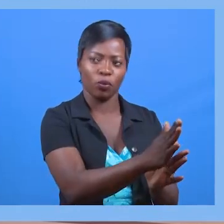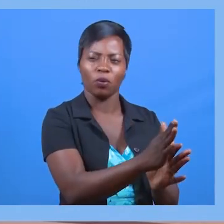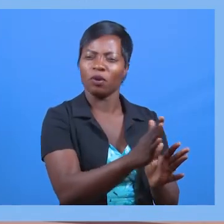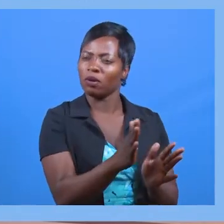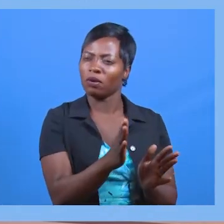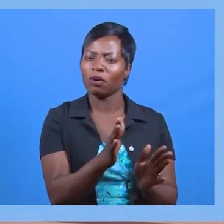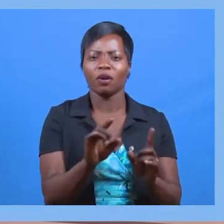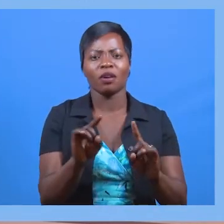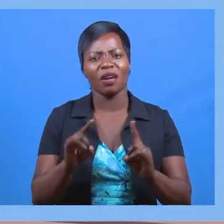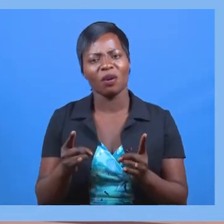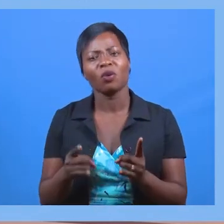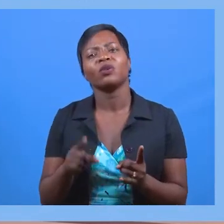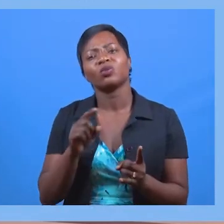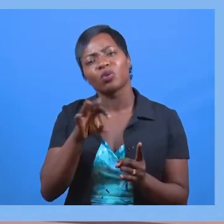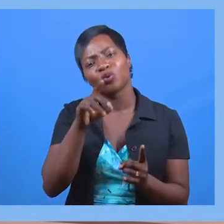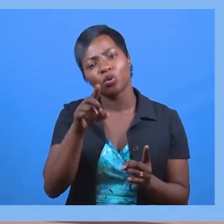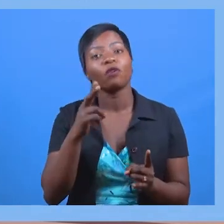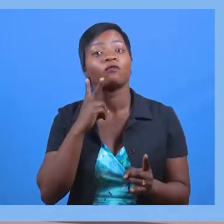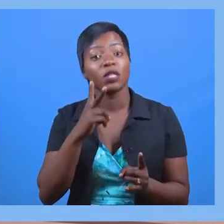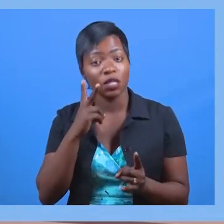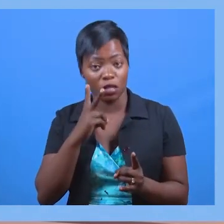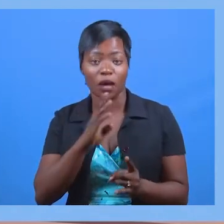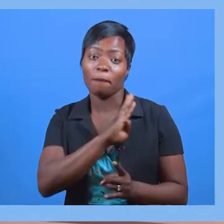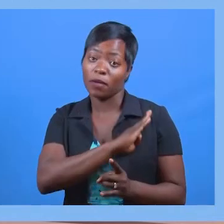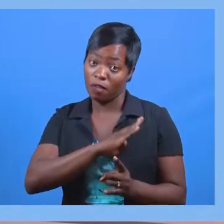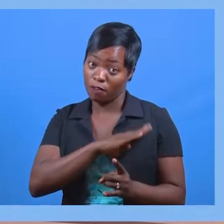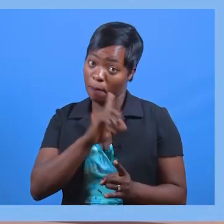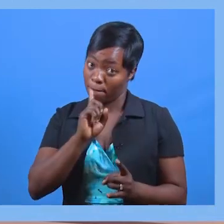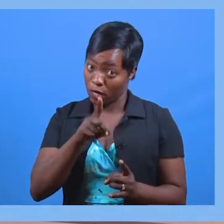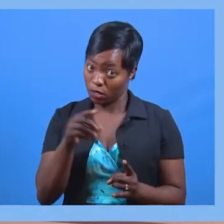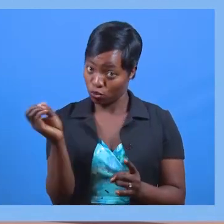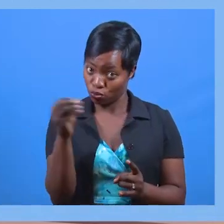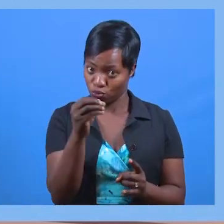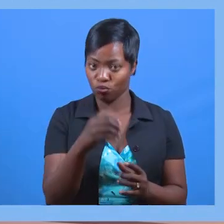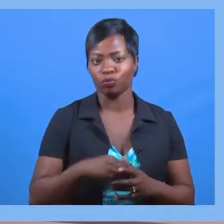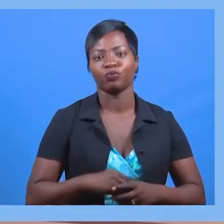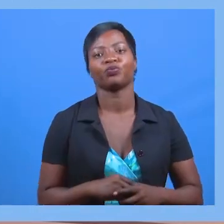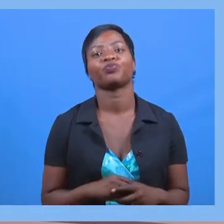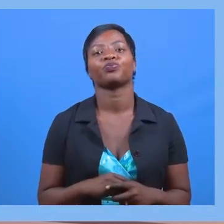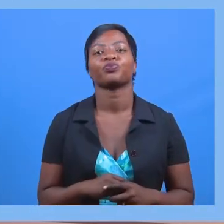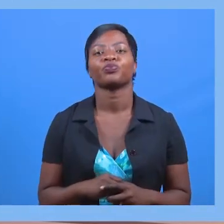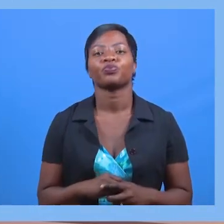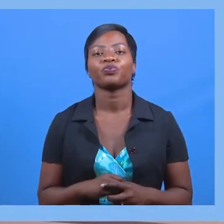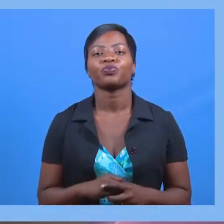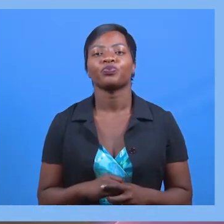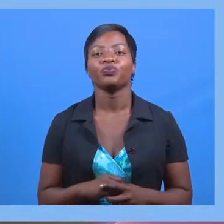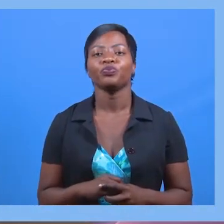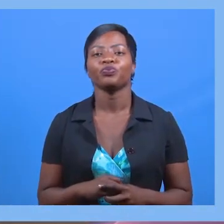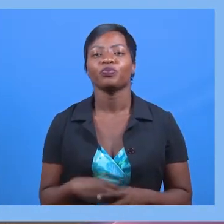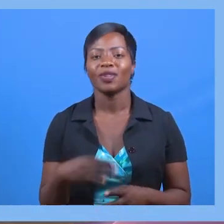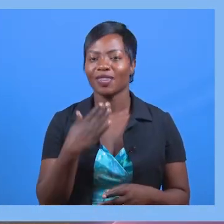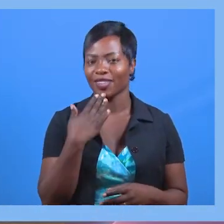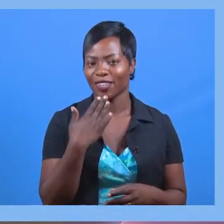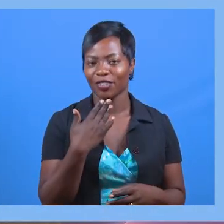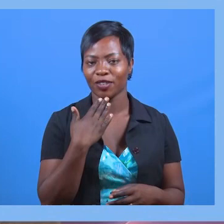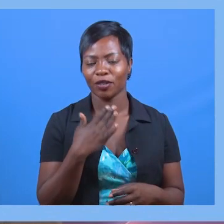kwedu. Saka kana uri muenzi, hunhu hwako hubate ugobetsegwa. Tiri kuya kwauripo opportunity. Mazita zvenyu Mai